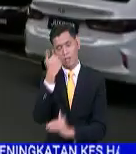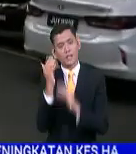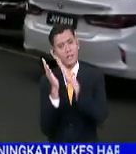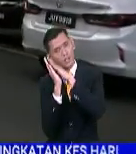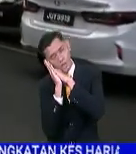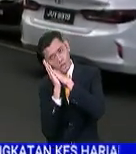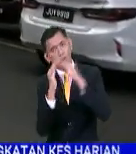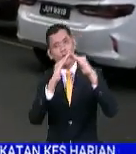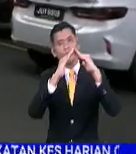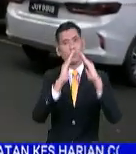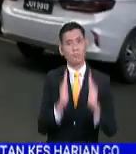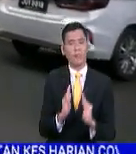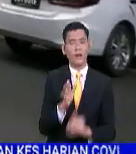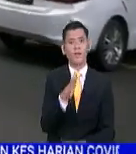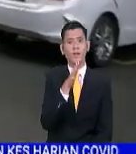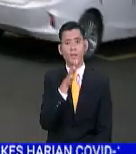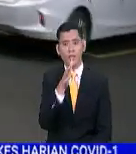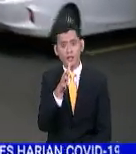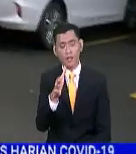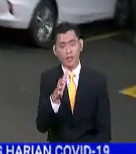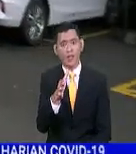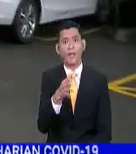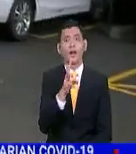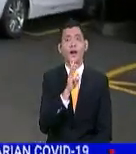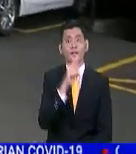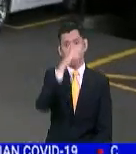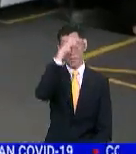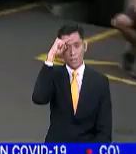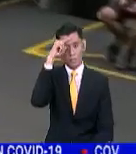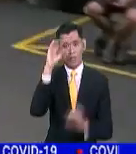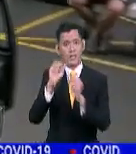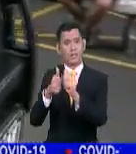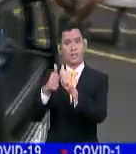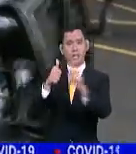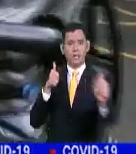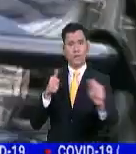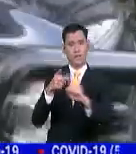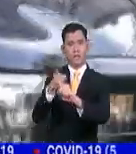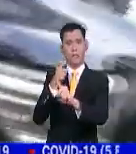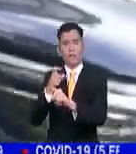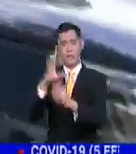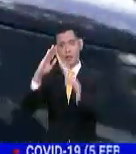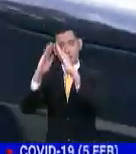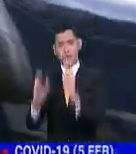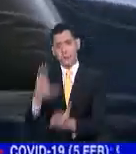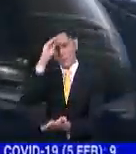di rumah neneknya di Air Hitam iaitu tidak jauh dari rumah pasangan tersebut.